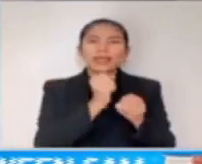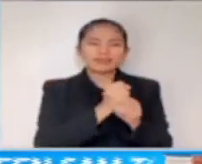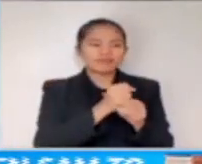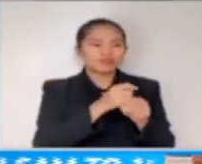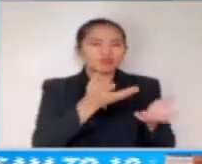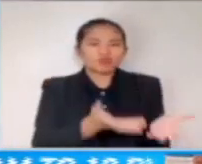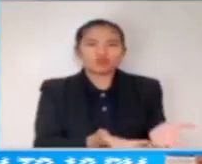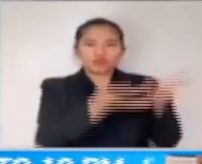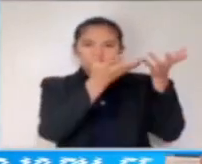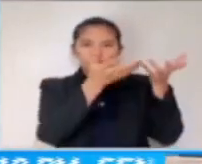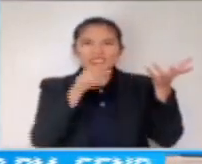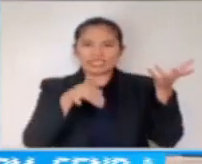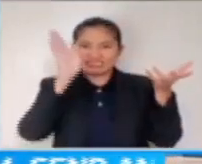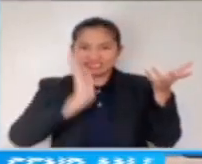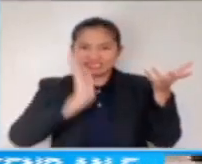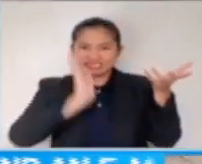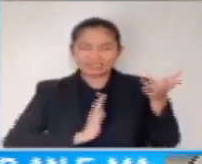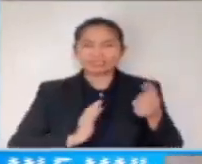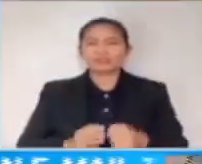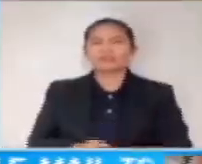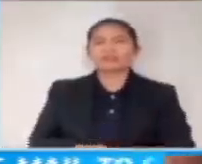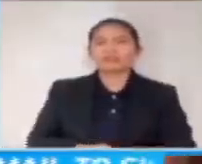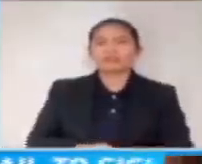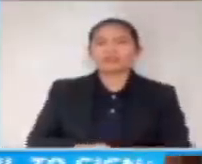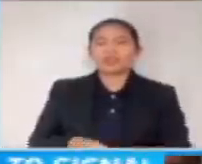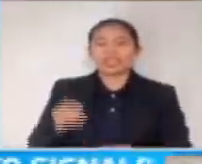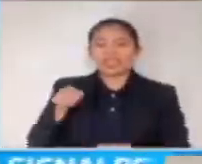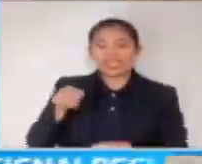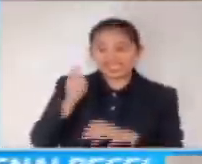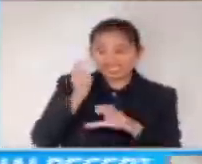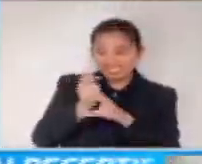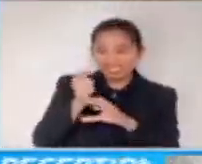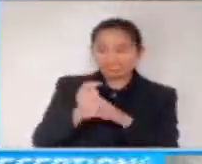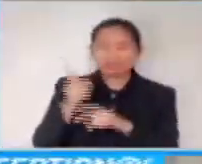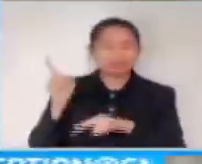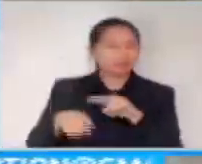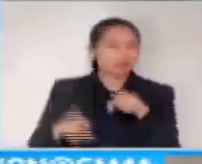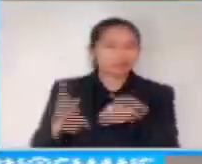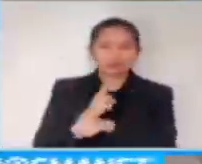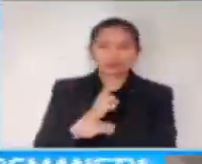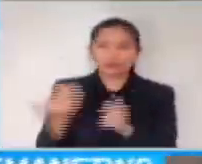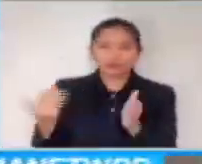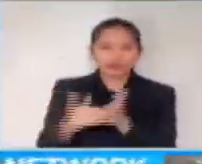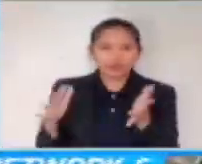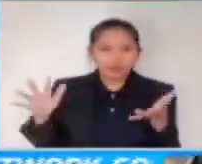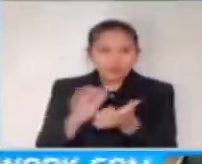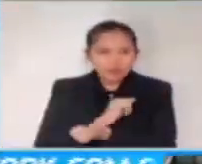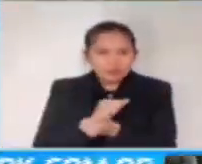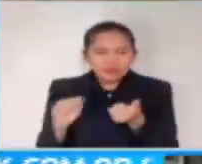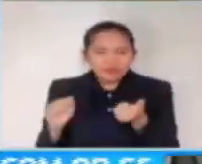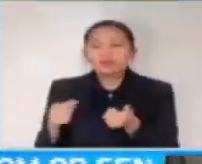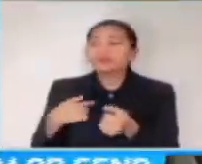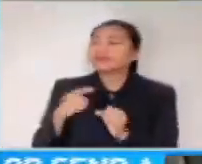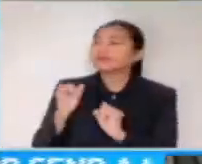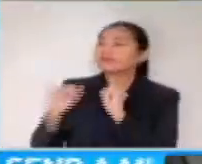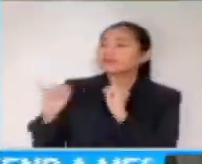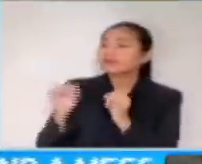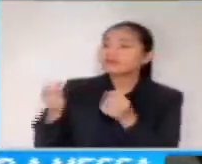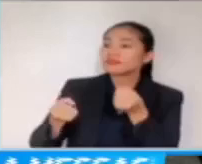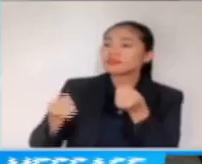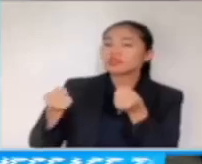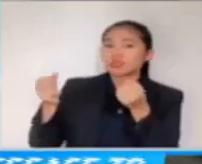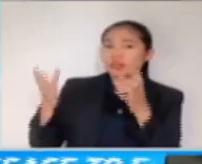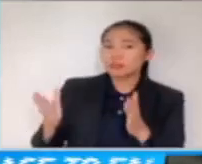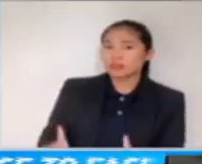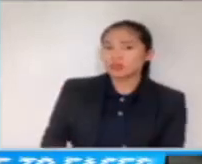na mapakikitabangan ang truck sa itsura nito, Rafi. Nakausap natin ang driver at truck, galing daw silang capacity at nagtungo